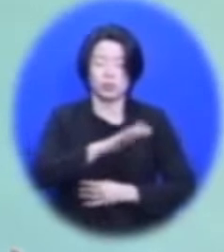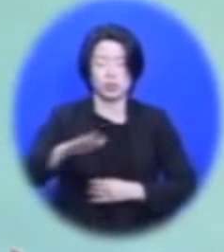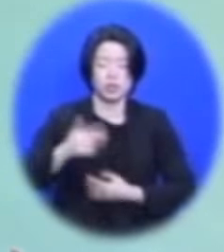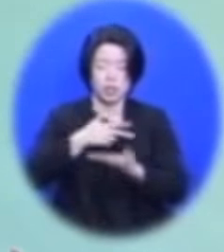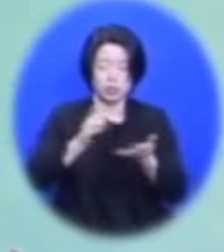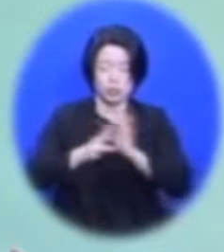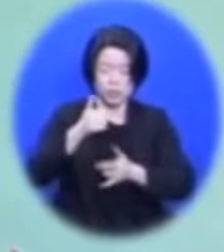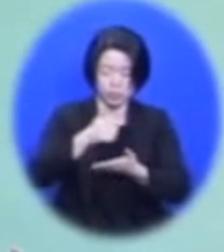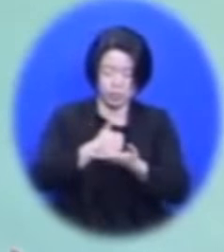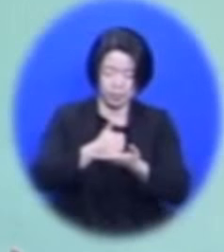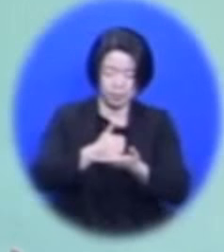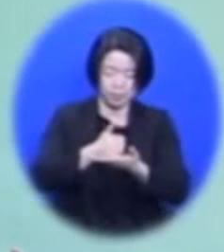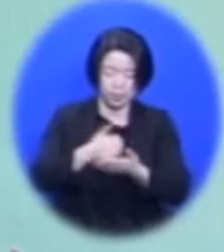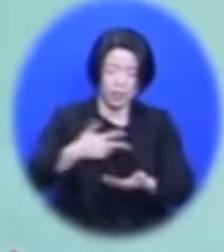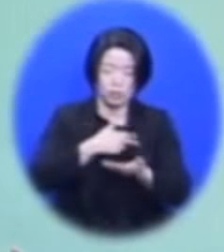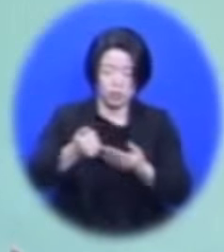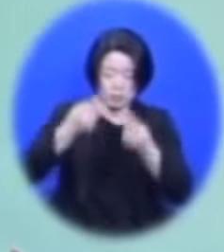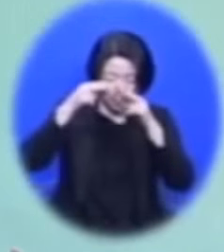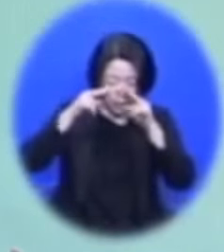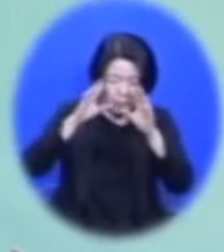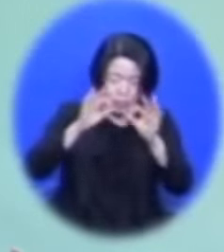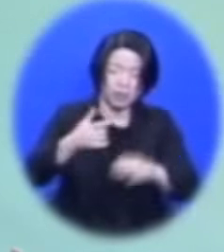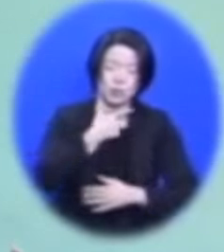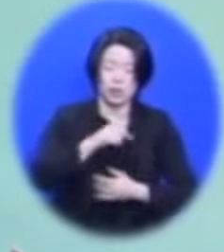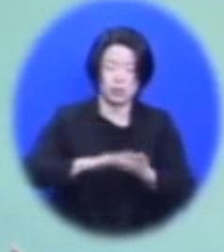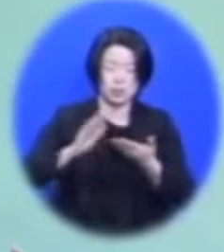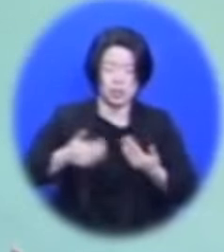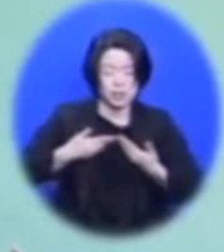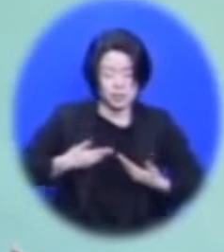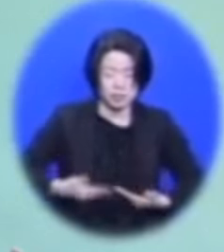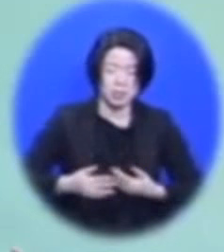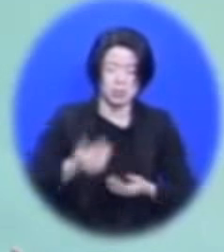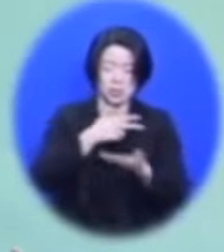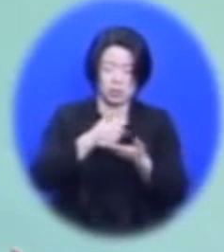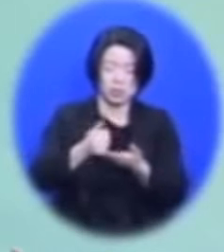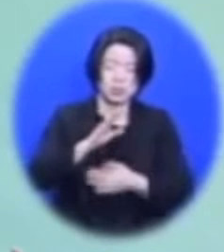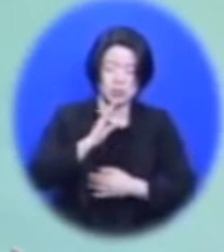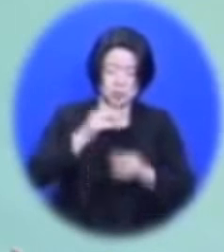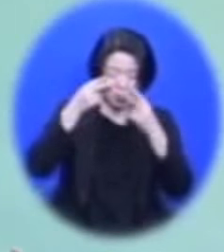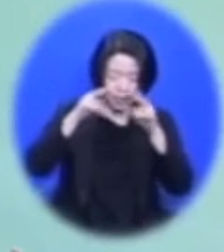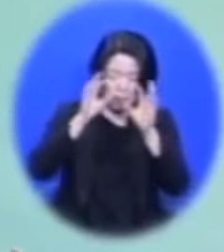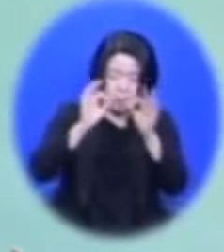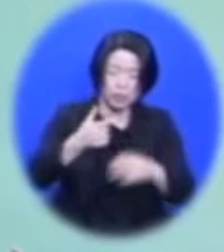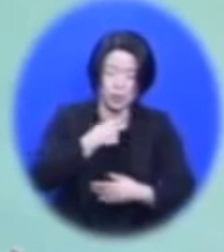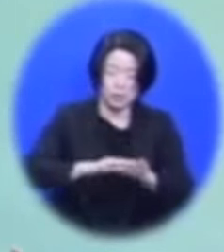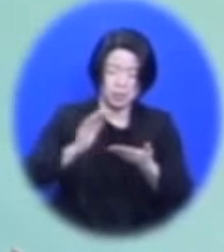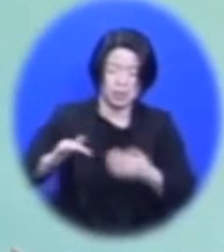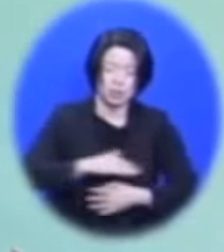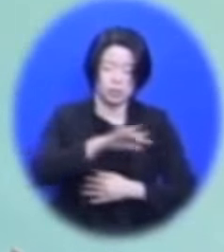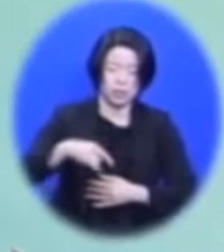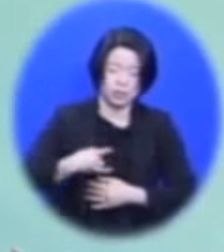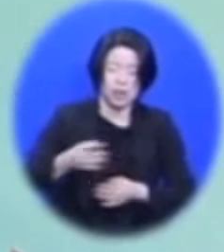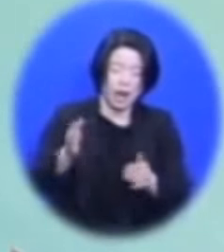예수님, 주님을 바라보기 원합니다. 잠잠히 정말 주님을 바라보기 원합니다. 우리는 하나님께로부터